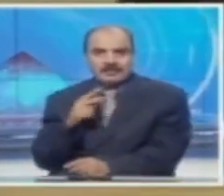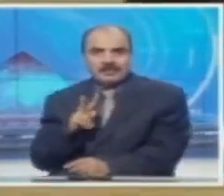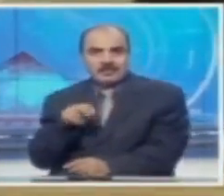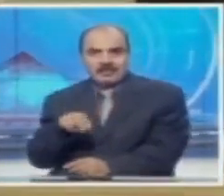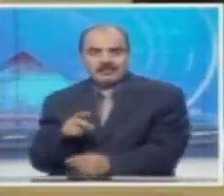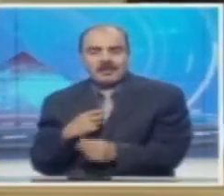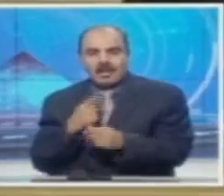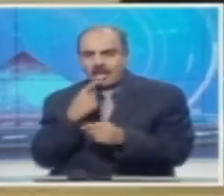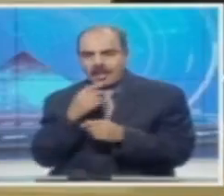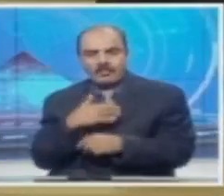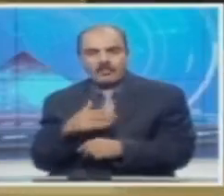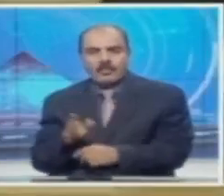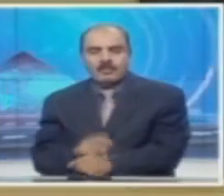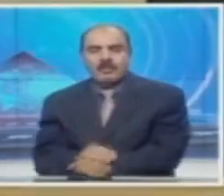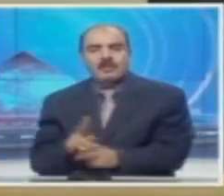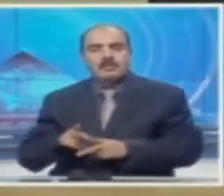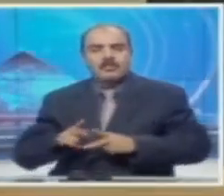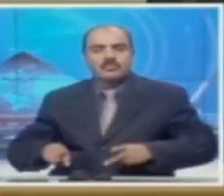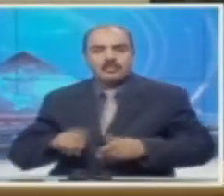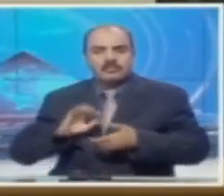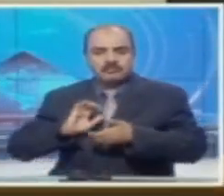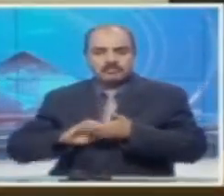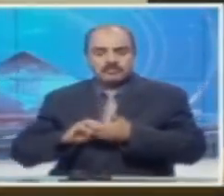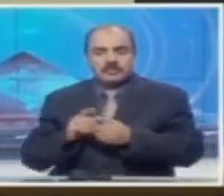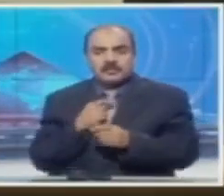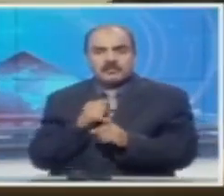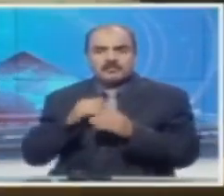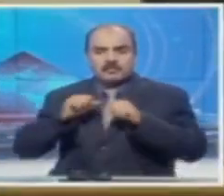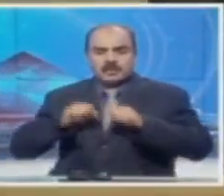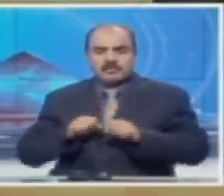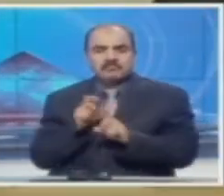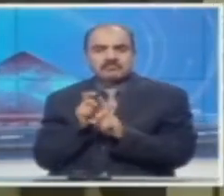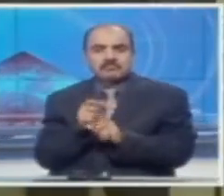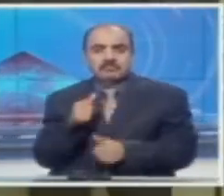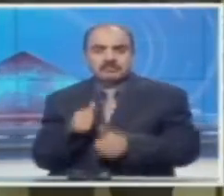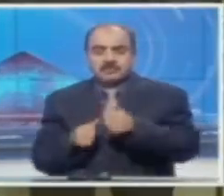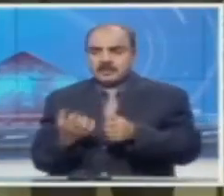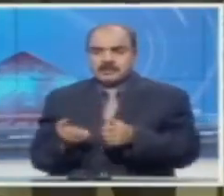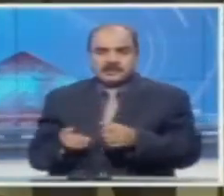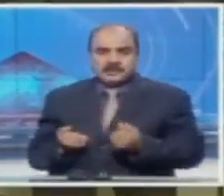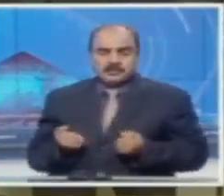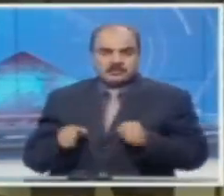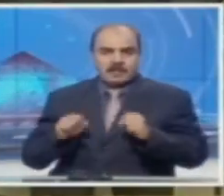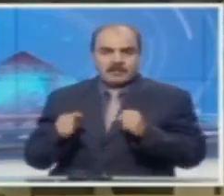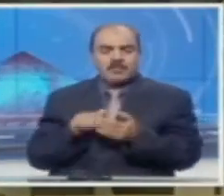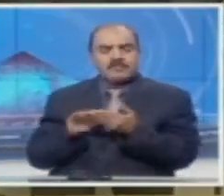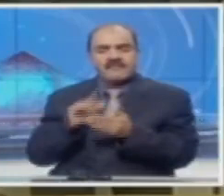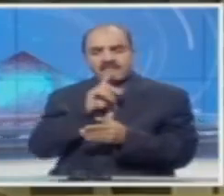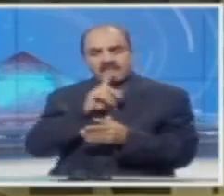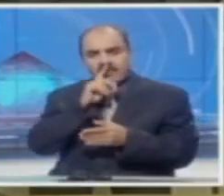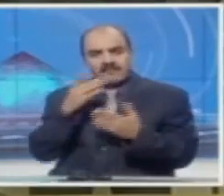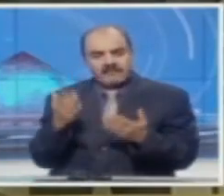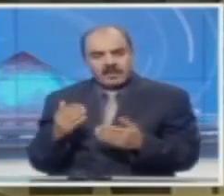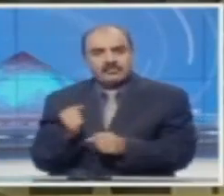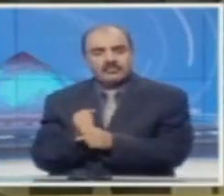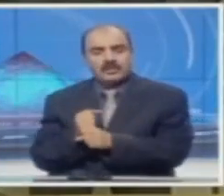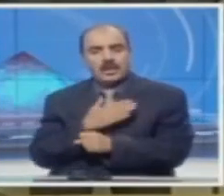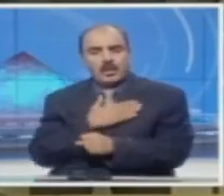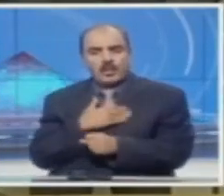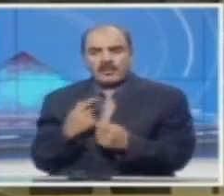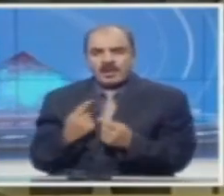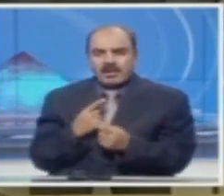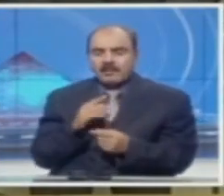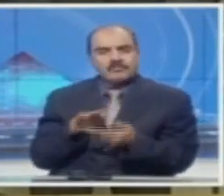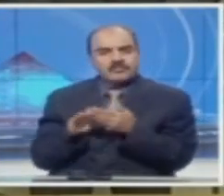بالتنمية المستدامة. وبموجب البروتوكول يقدم جهاز حماية المنافسة الدعم الفني للعاملين بوزارة